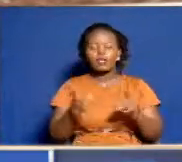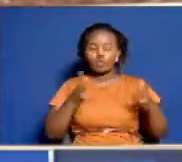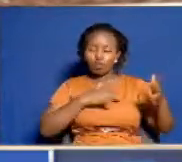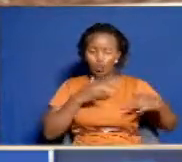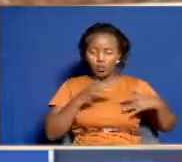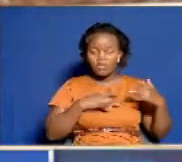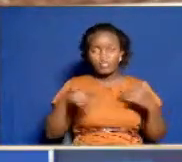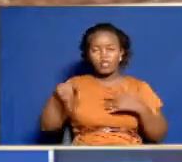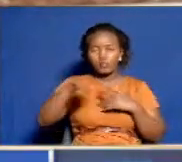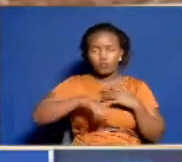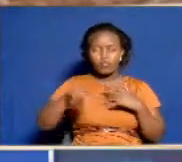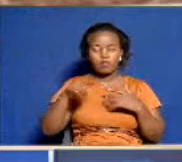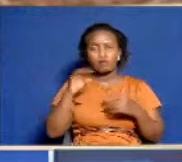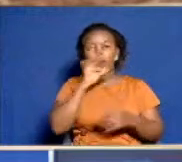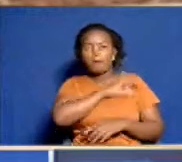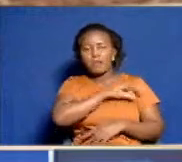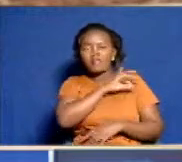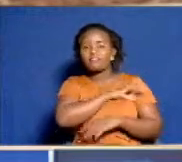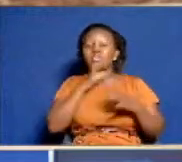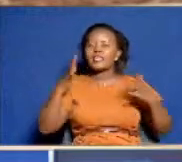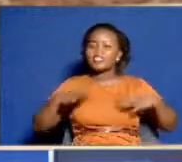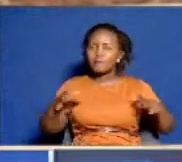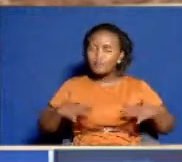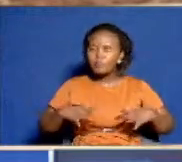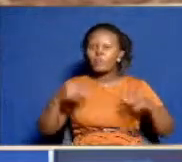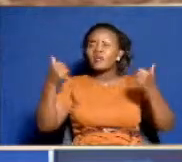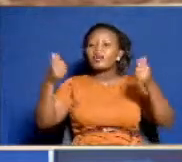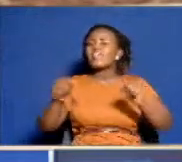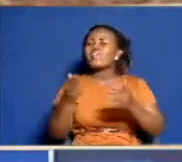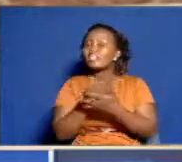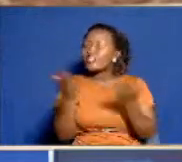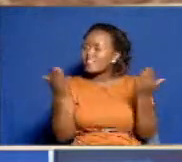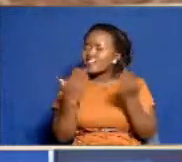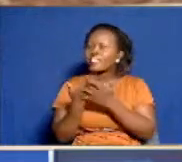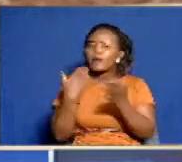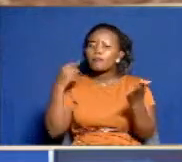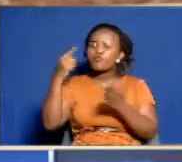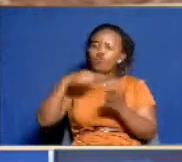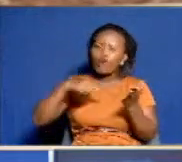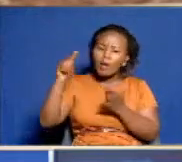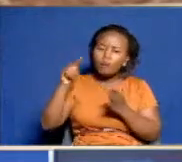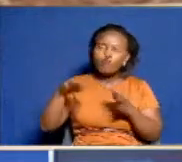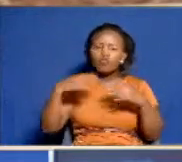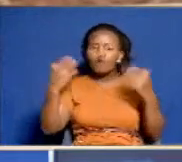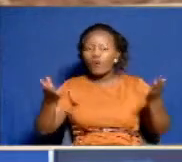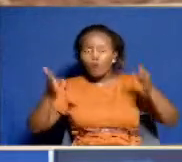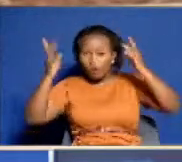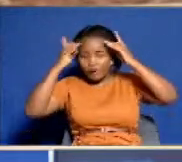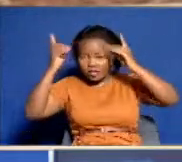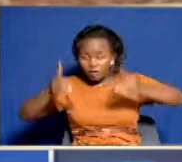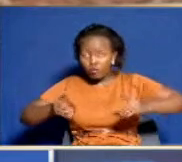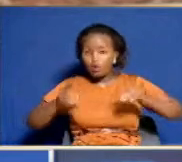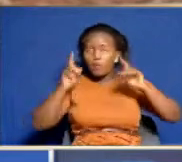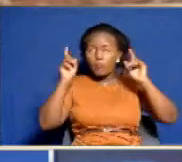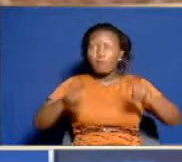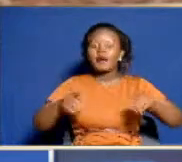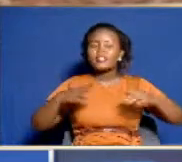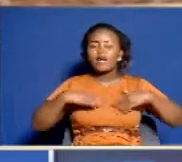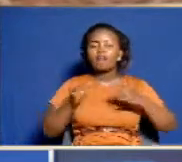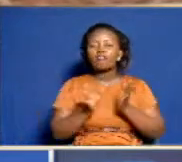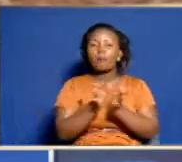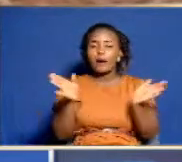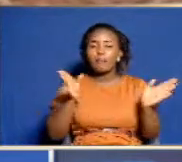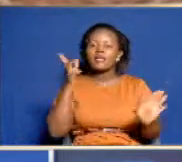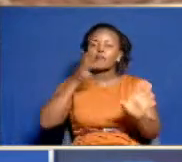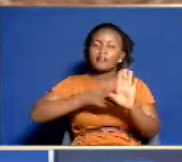kama wananchi. Eh? Na kitu yote kabila ipitisho ama yamuliwe. Eh? Sisi wananchi tunafaa tuongee,